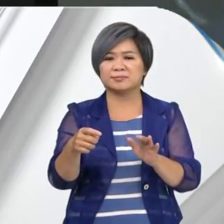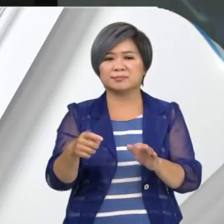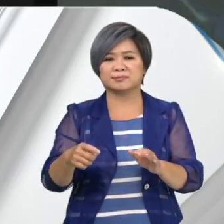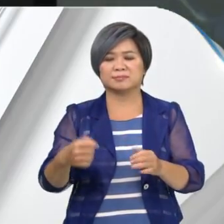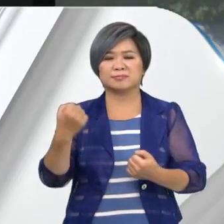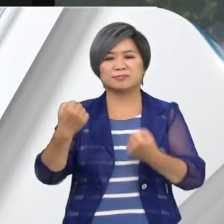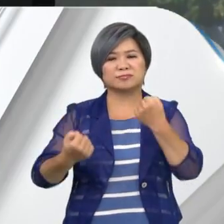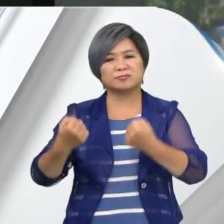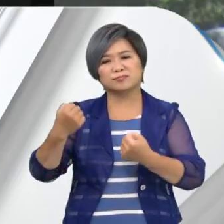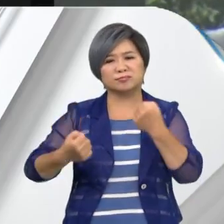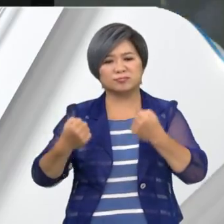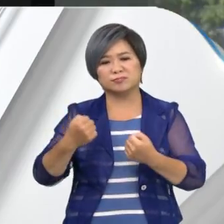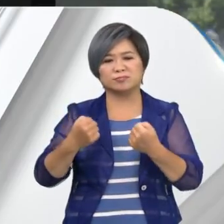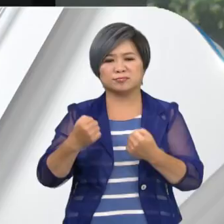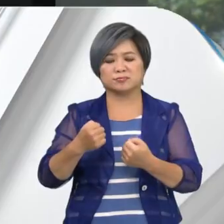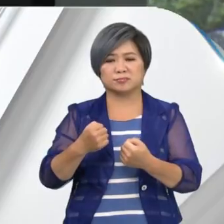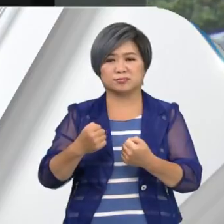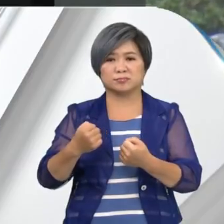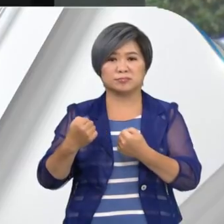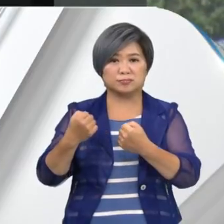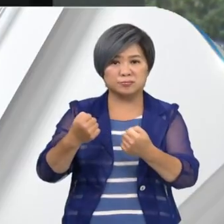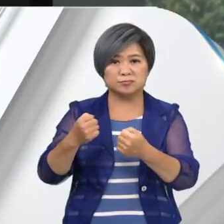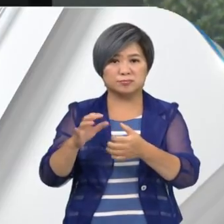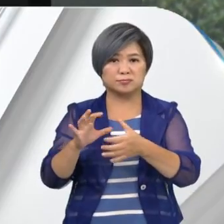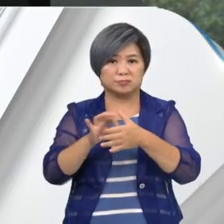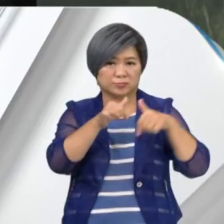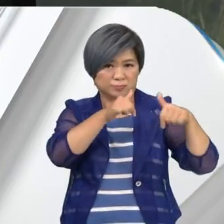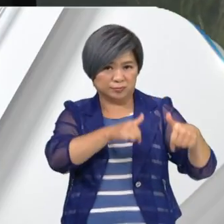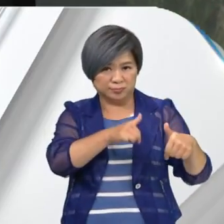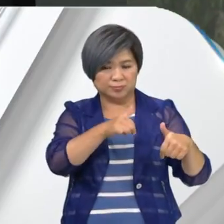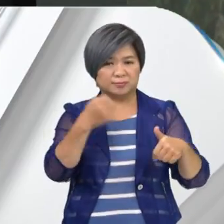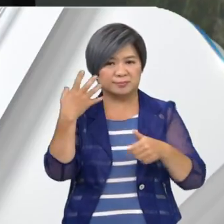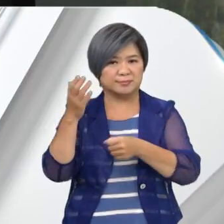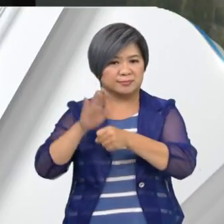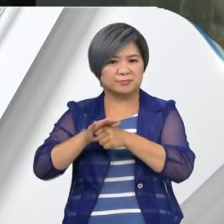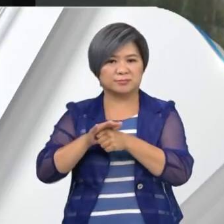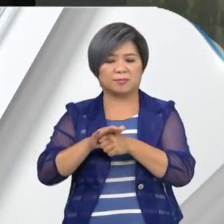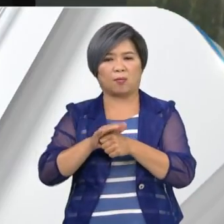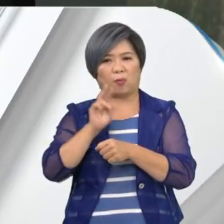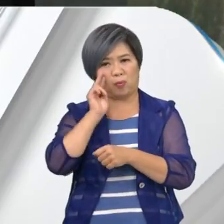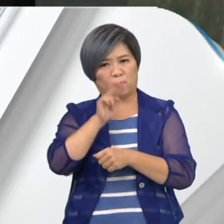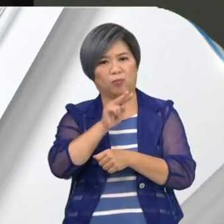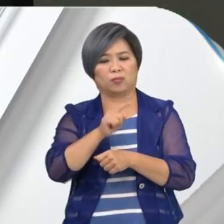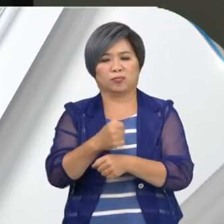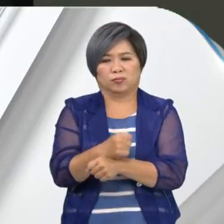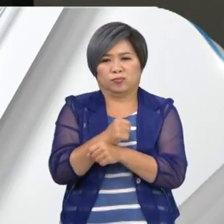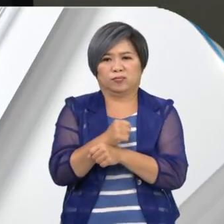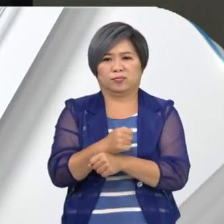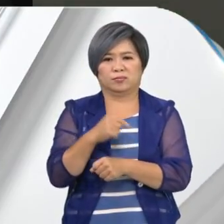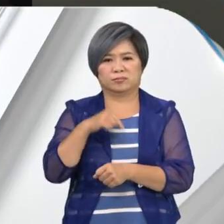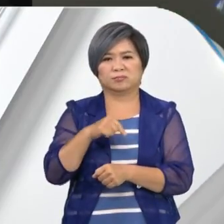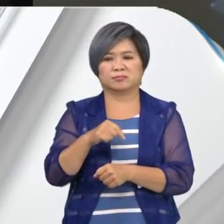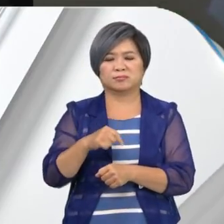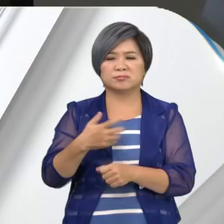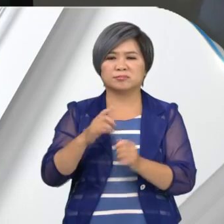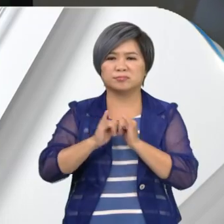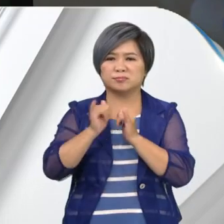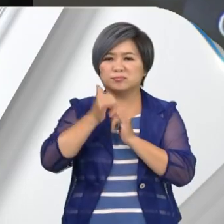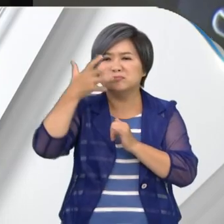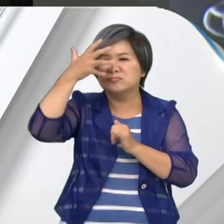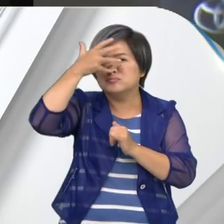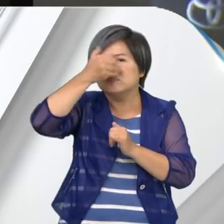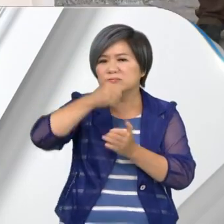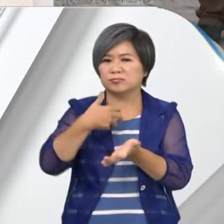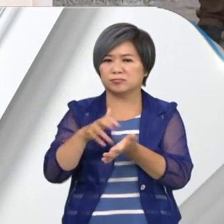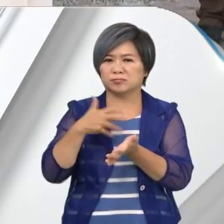人能够进入关西还有新埔的时候可以注意到我们这边是个长寿乡，注意到老人